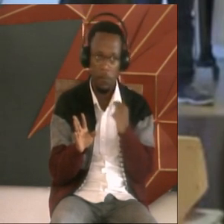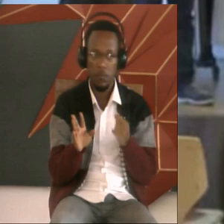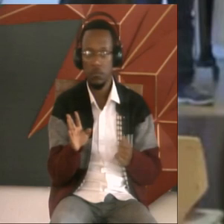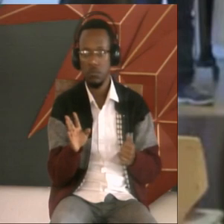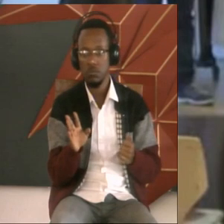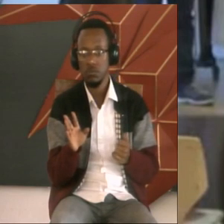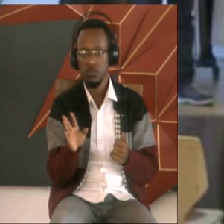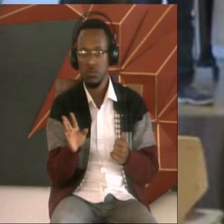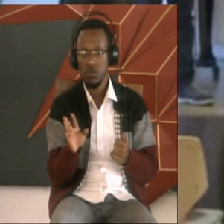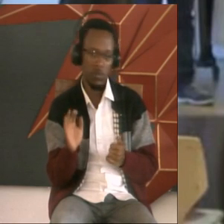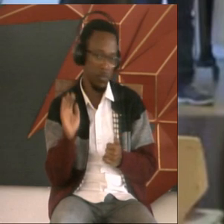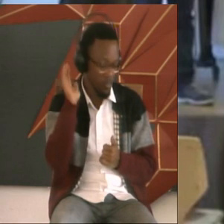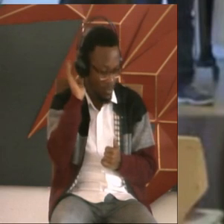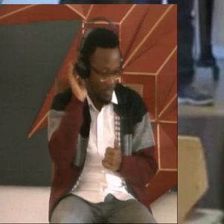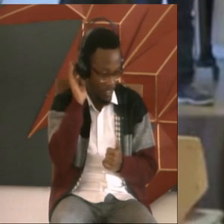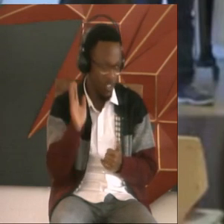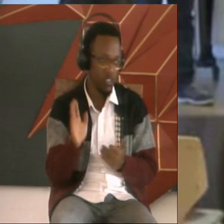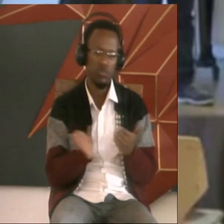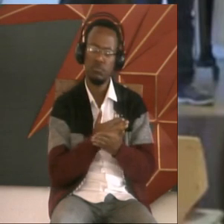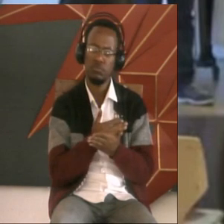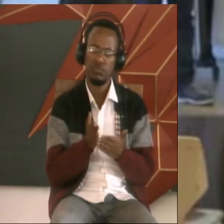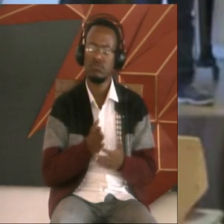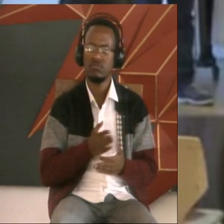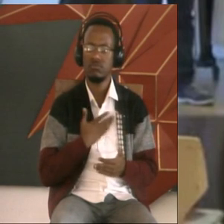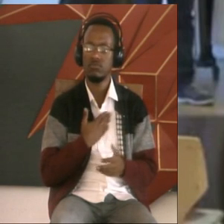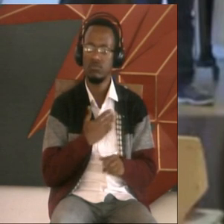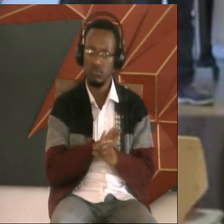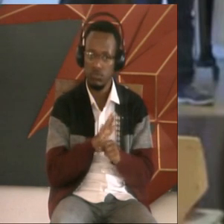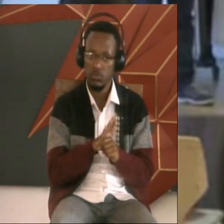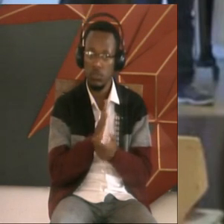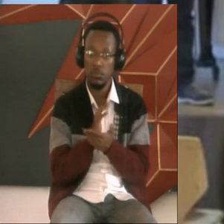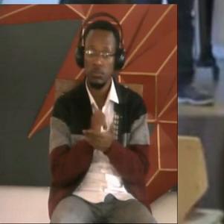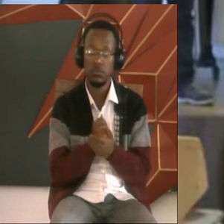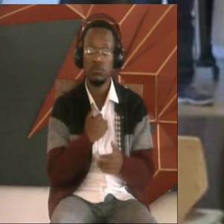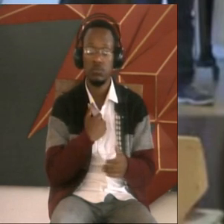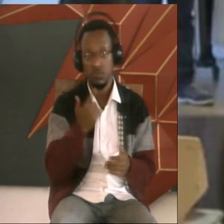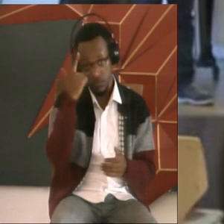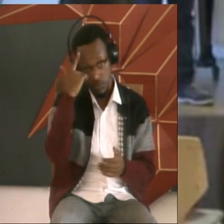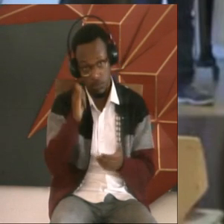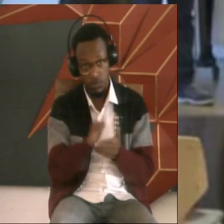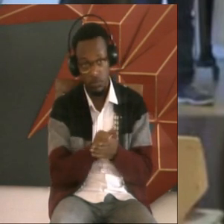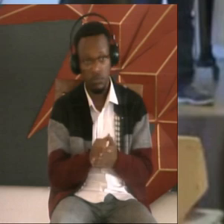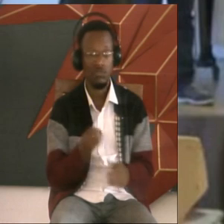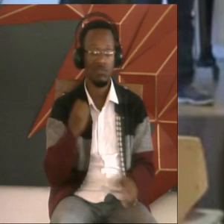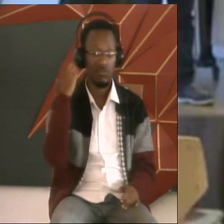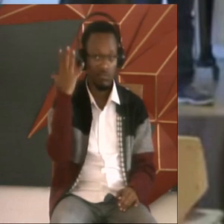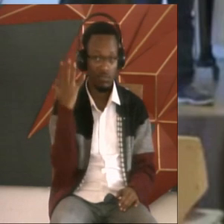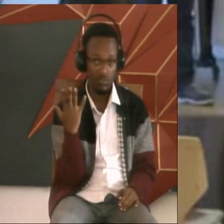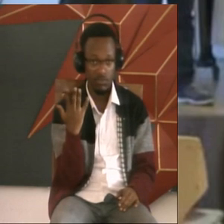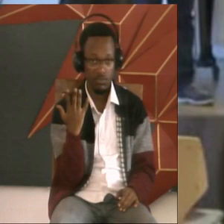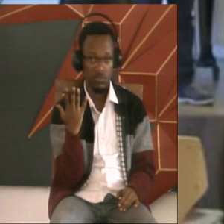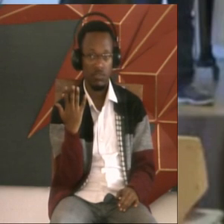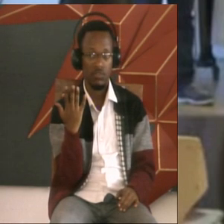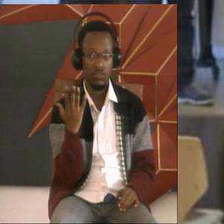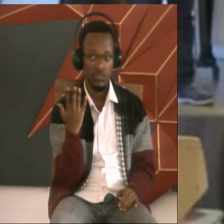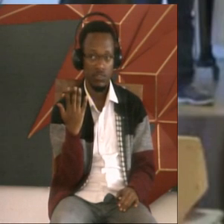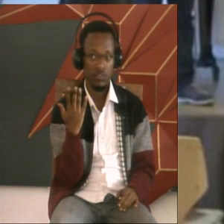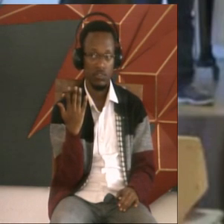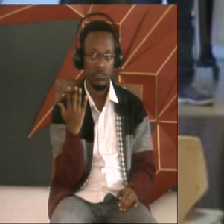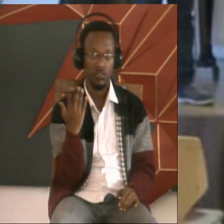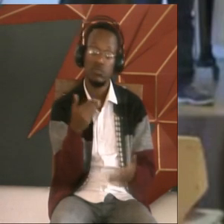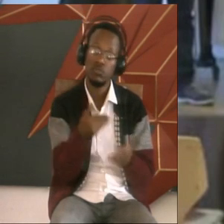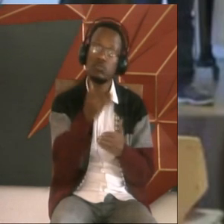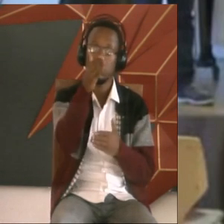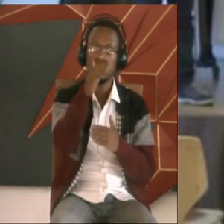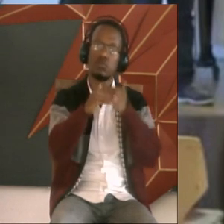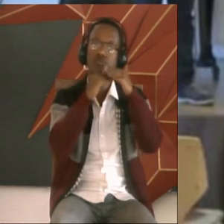glorieux. Andi nkumva indirimbo zineje. Je sais que bientôt zirimbwa n'abera